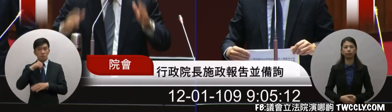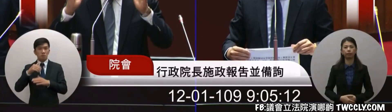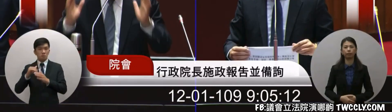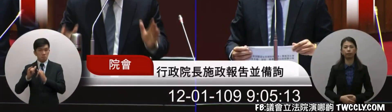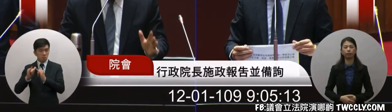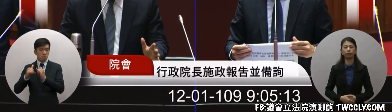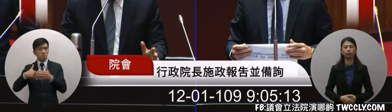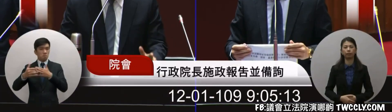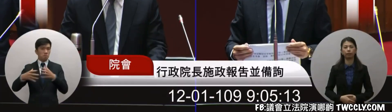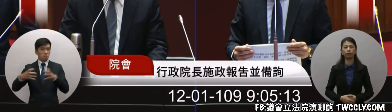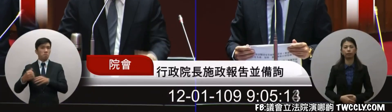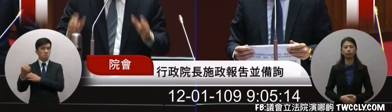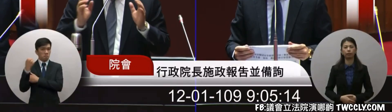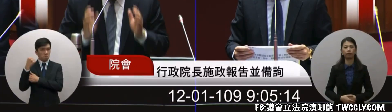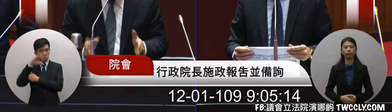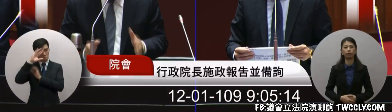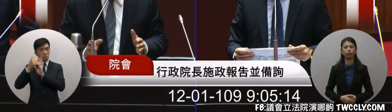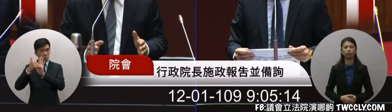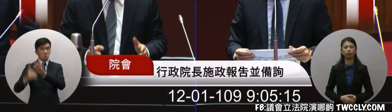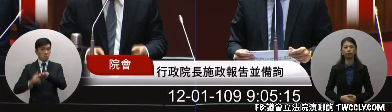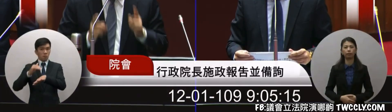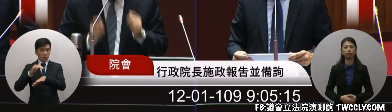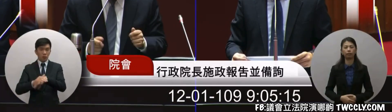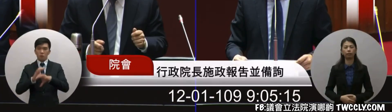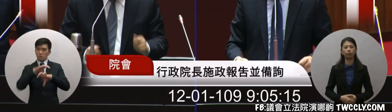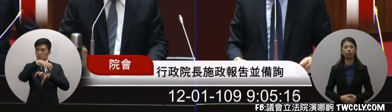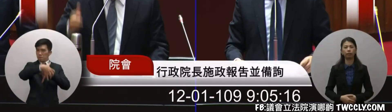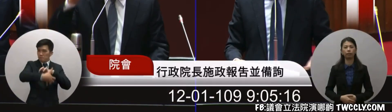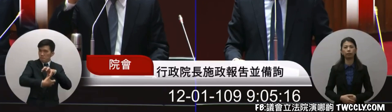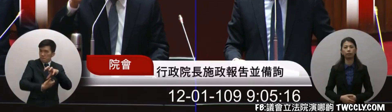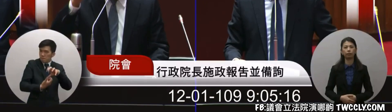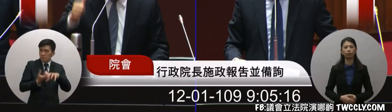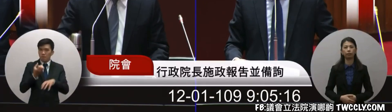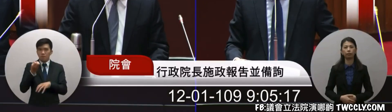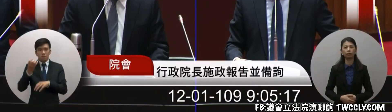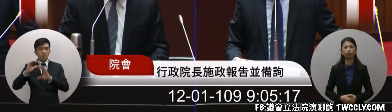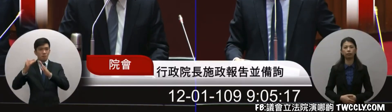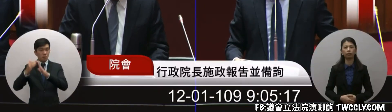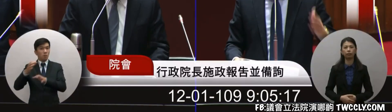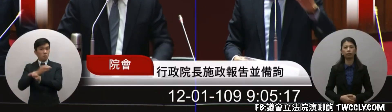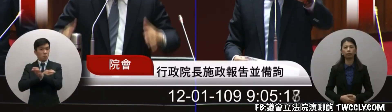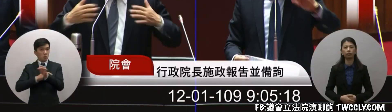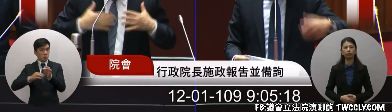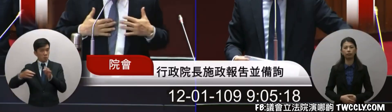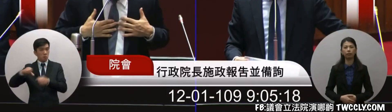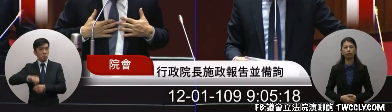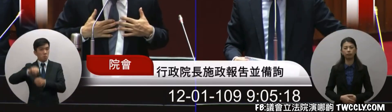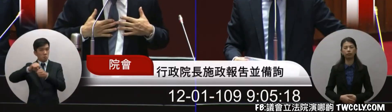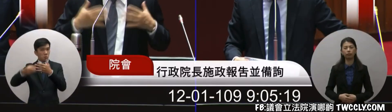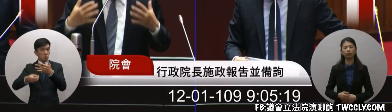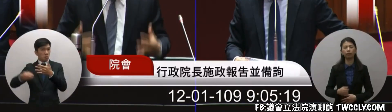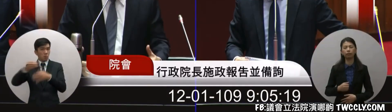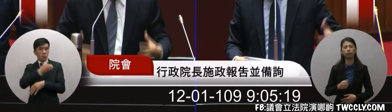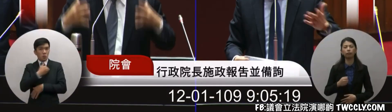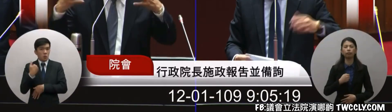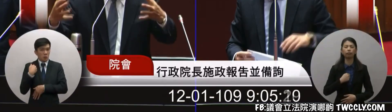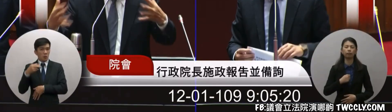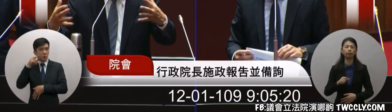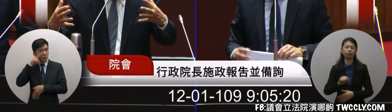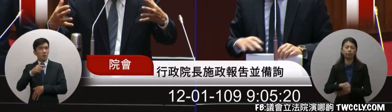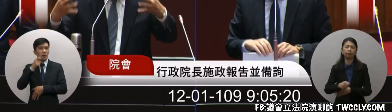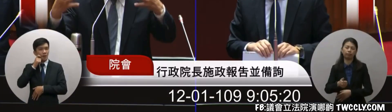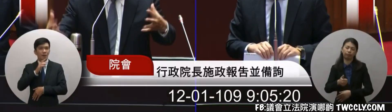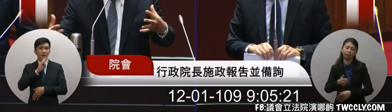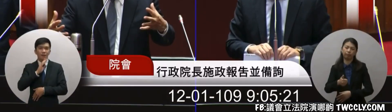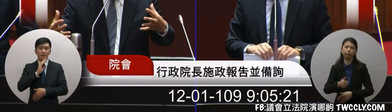功，我们是全世界极少数经济还能正成长的国家。 我们一定给， 而台湾靠贸